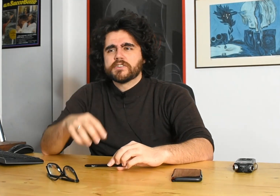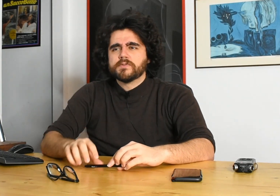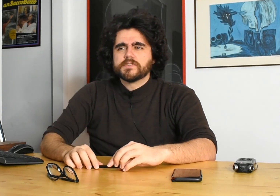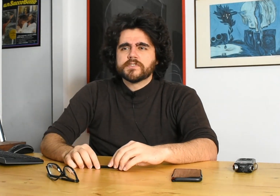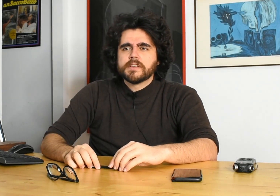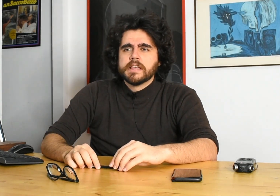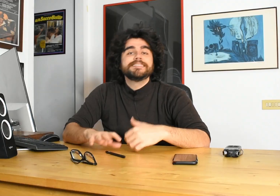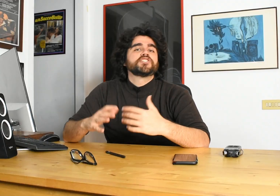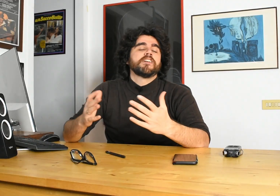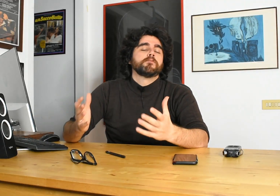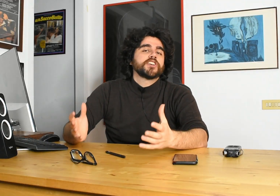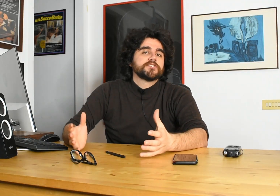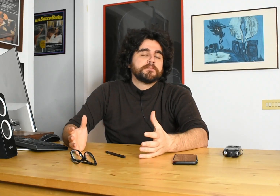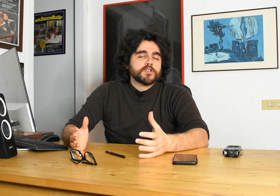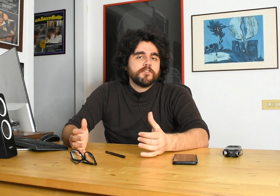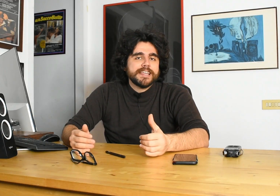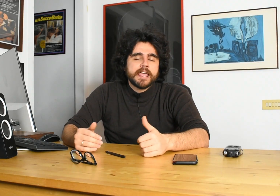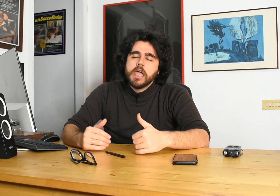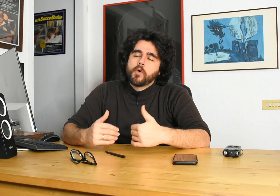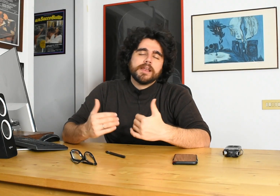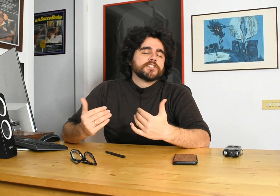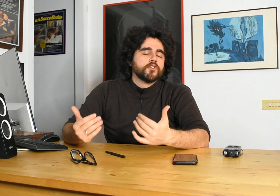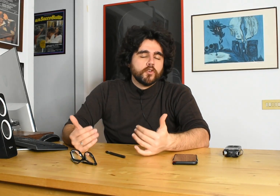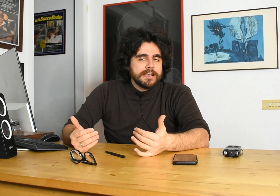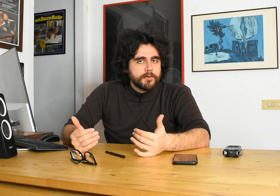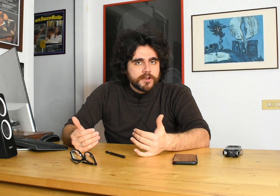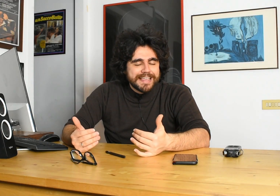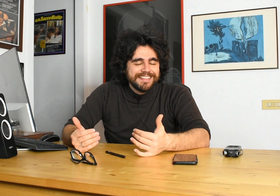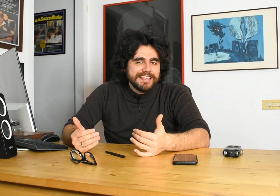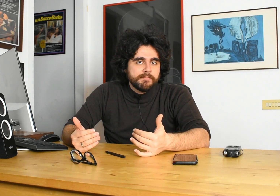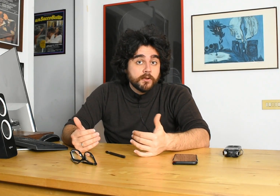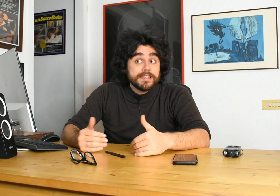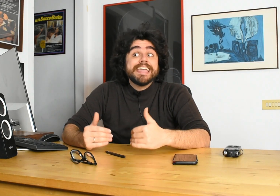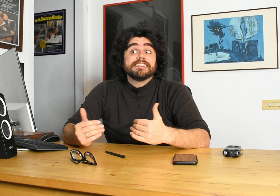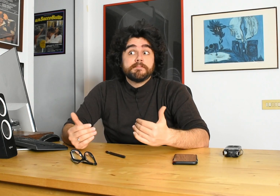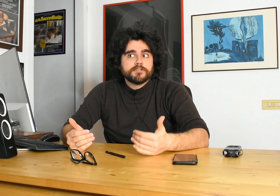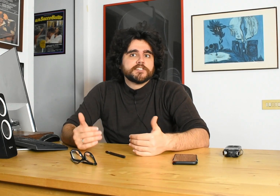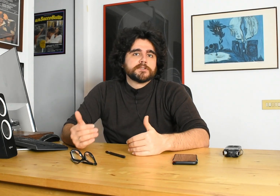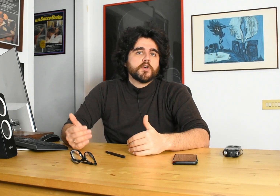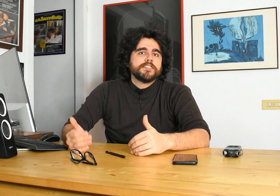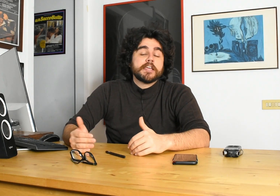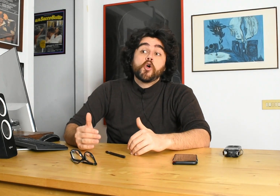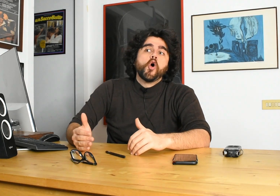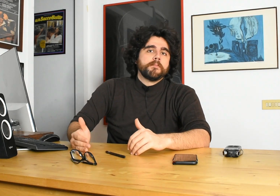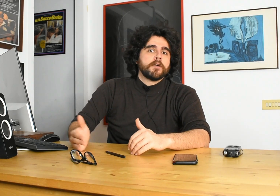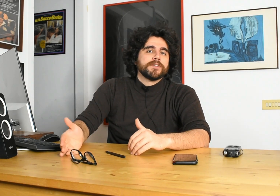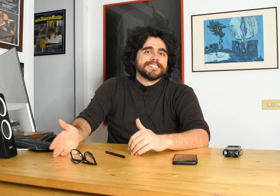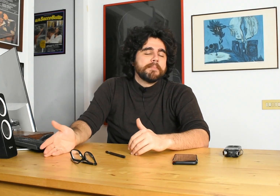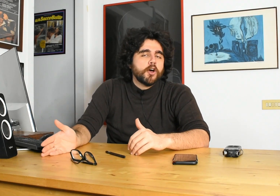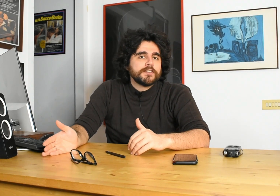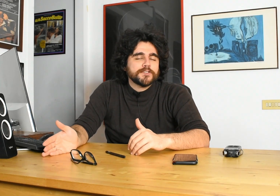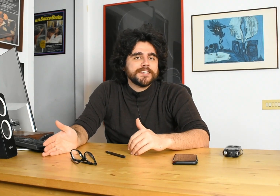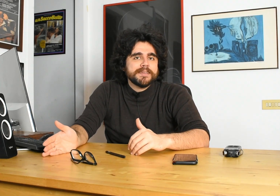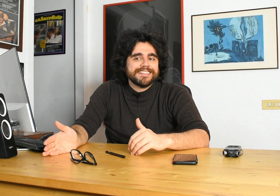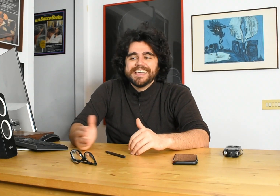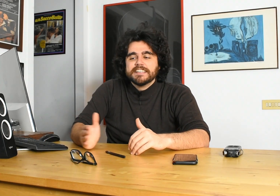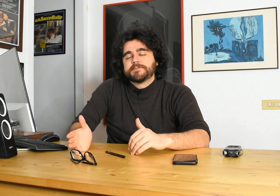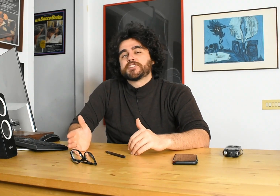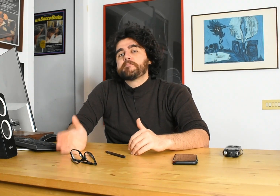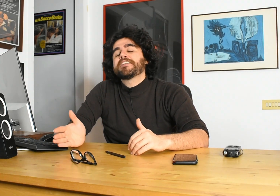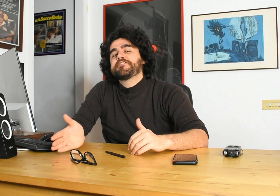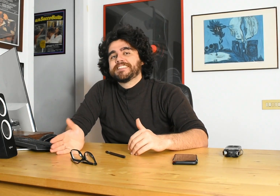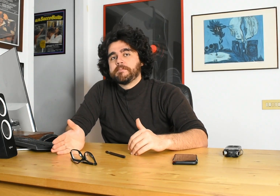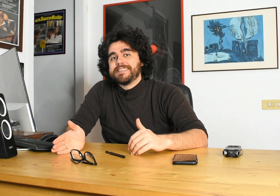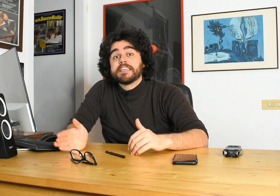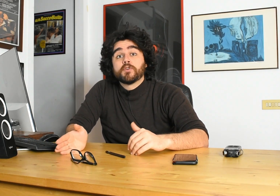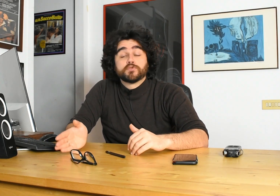Capelli da stronzo. Dicevamo, già così possiamo vedere quali sono le priorità della Meloni e al tempo stesso possiamo vedere come questa manovra sostanzialmente si